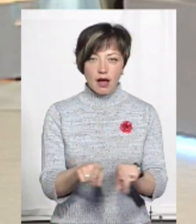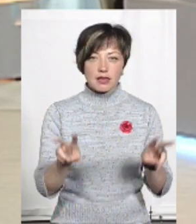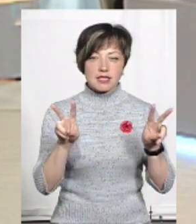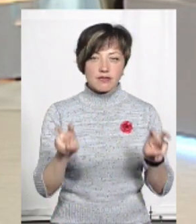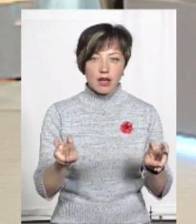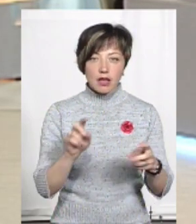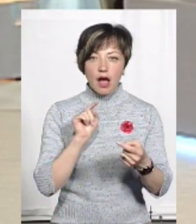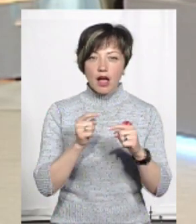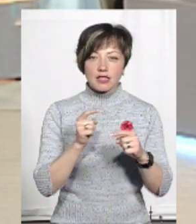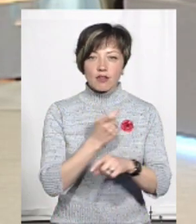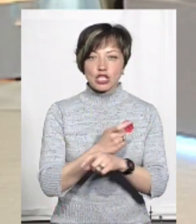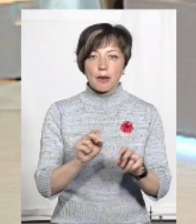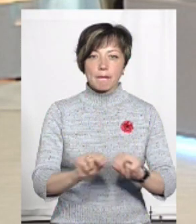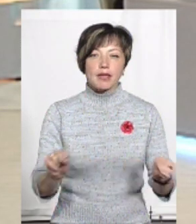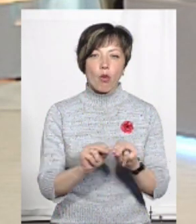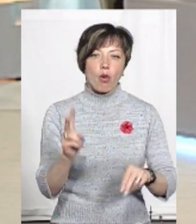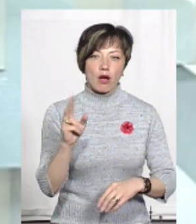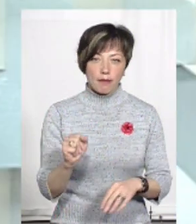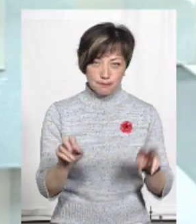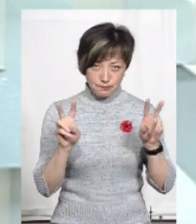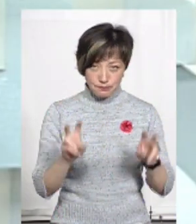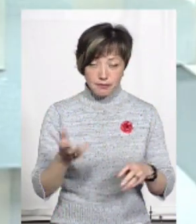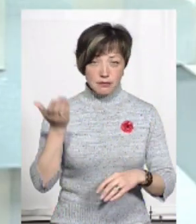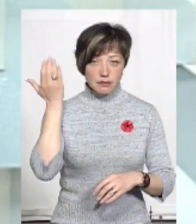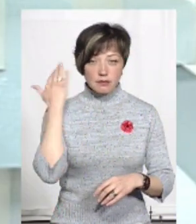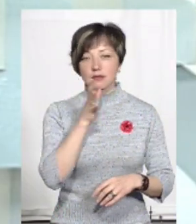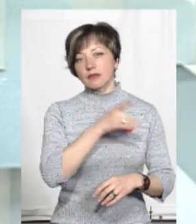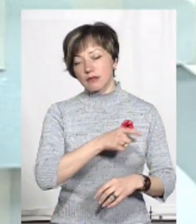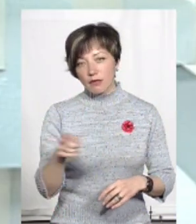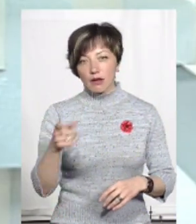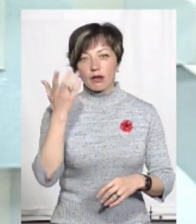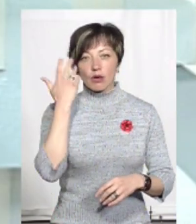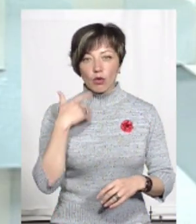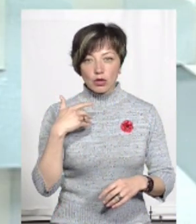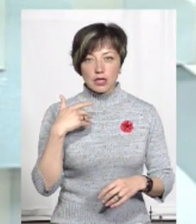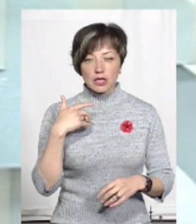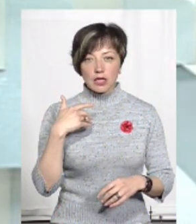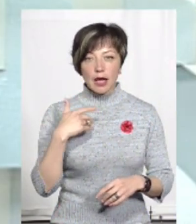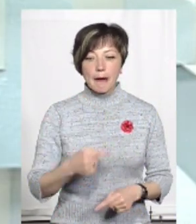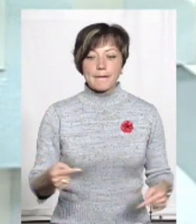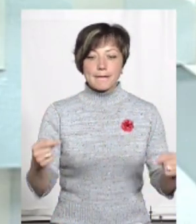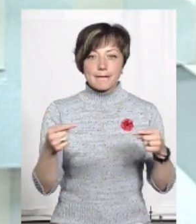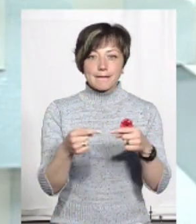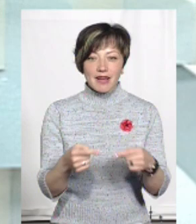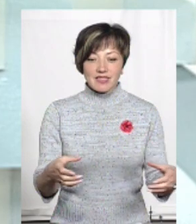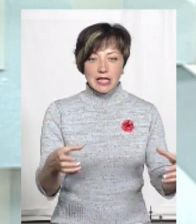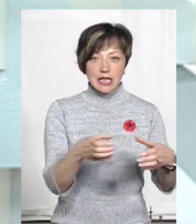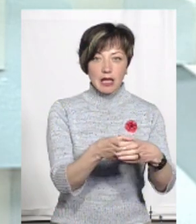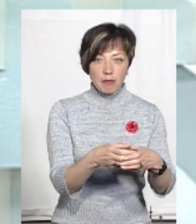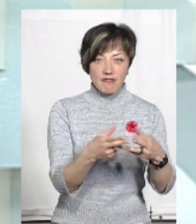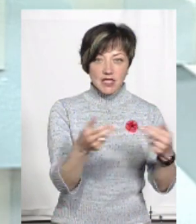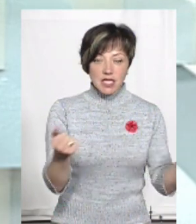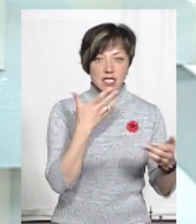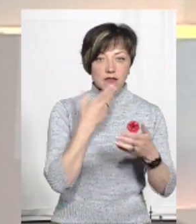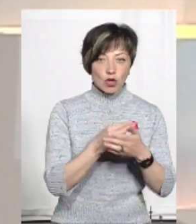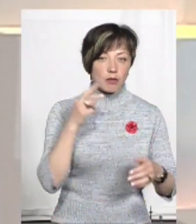звана антифашистська педагогіка. І саме в той час, коли певний табір визнає свою